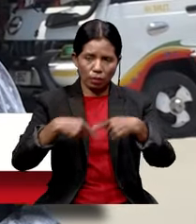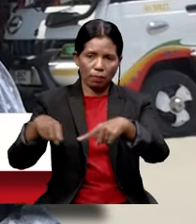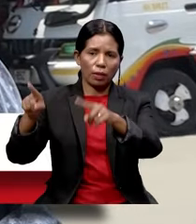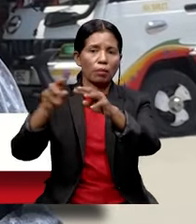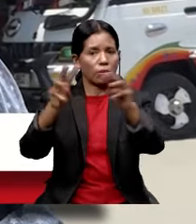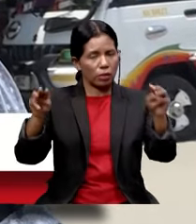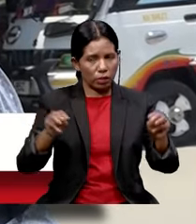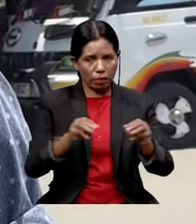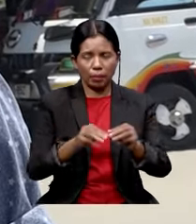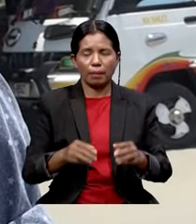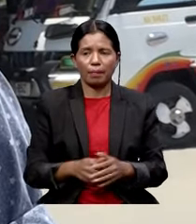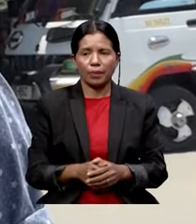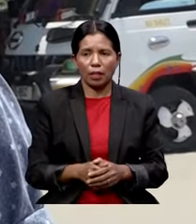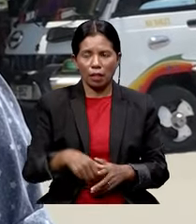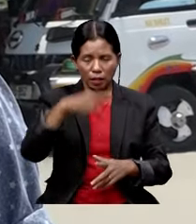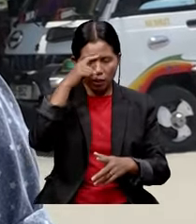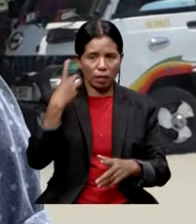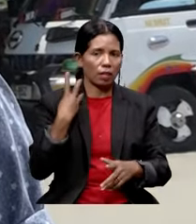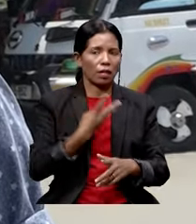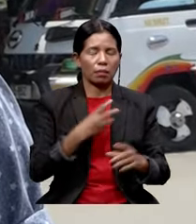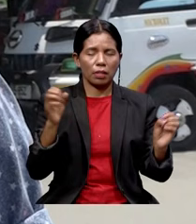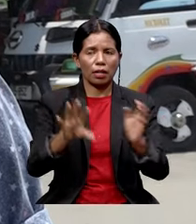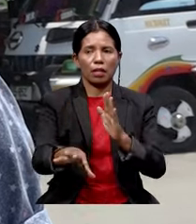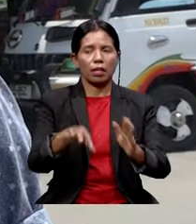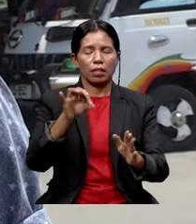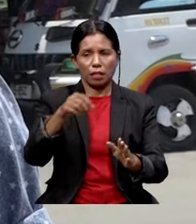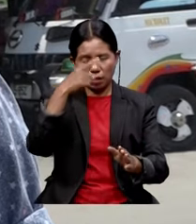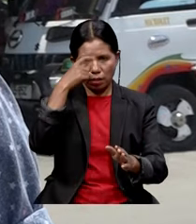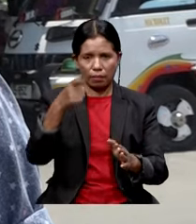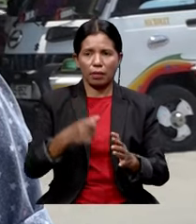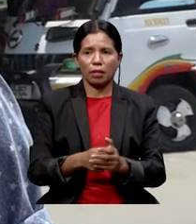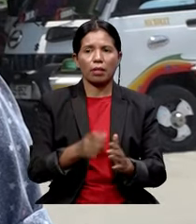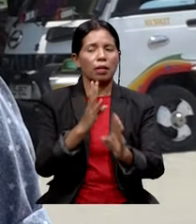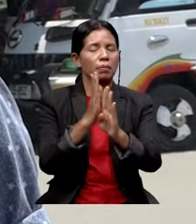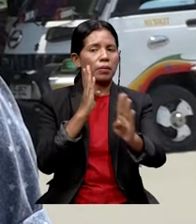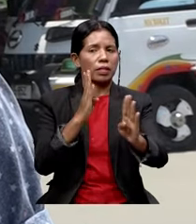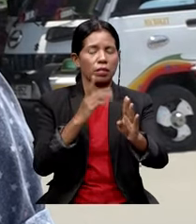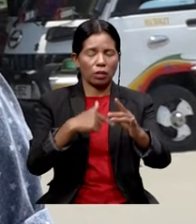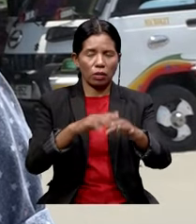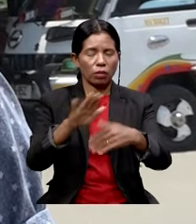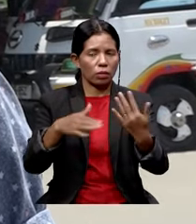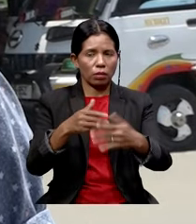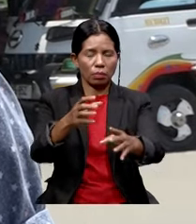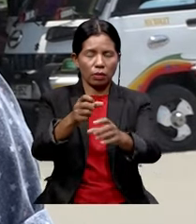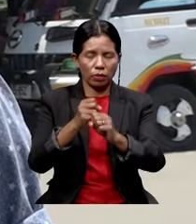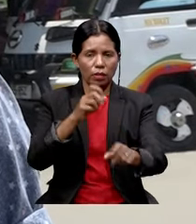munisipu. Razau ne tamba amila heta ni nia kestaun tamba bis hutu ba foti pasajeru si